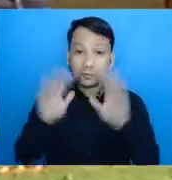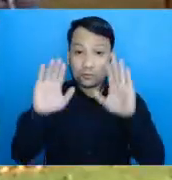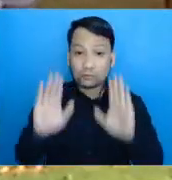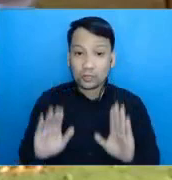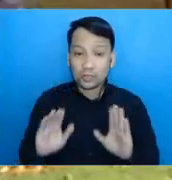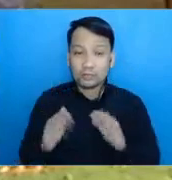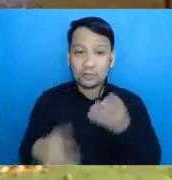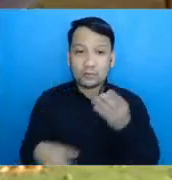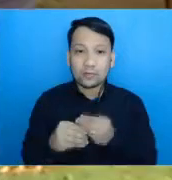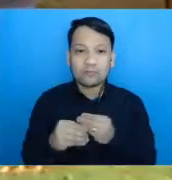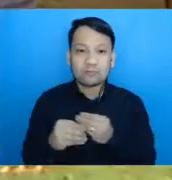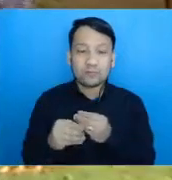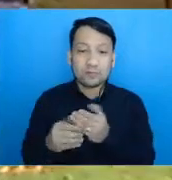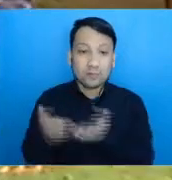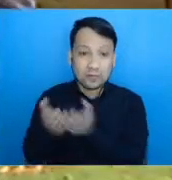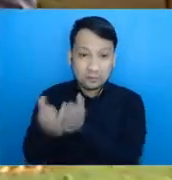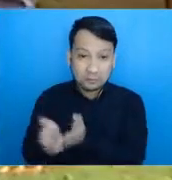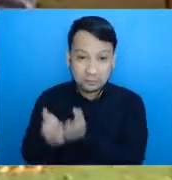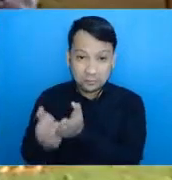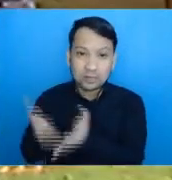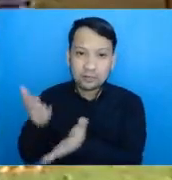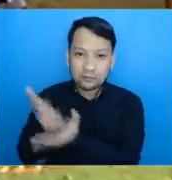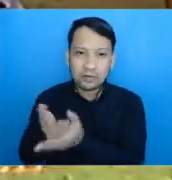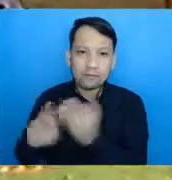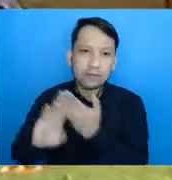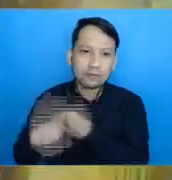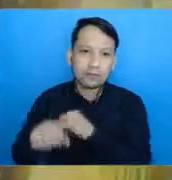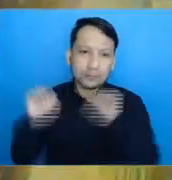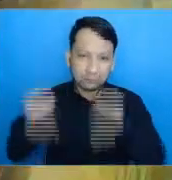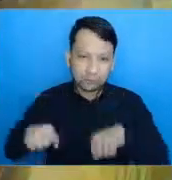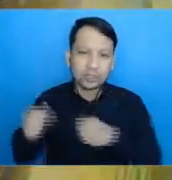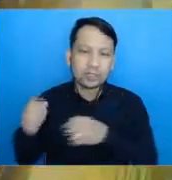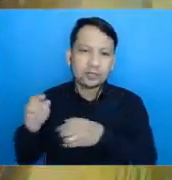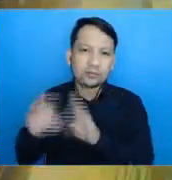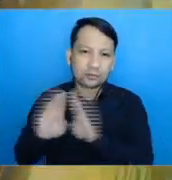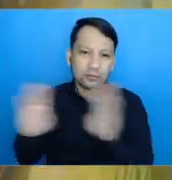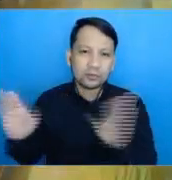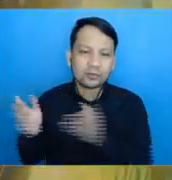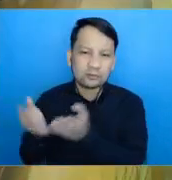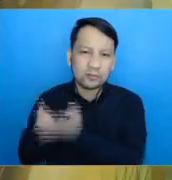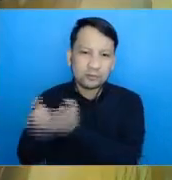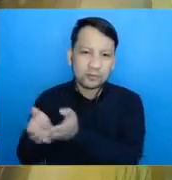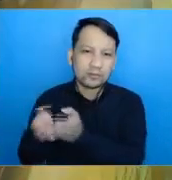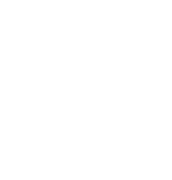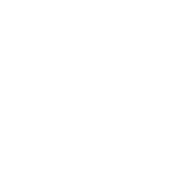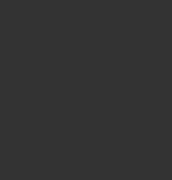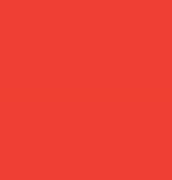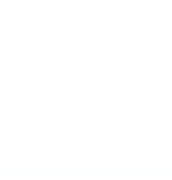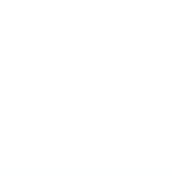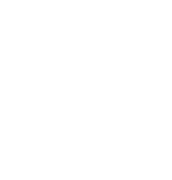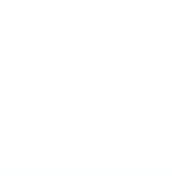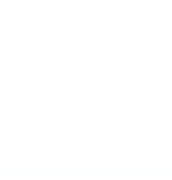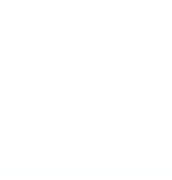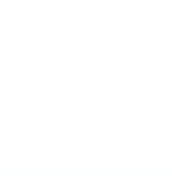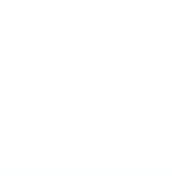na makakapagbalik operasyon ngayong araw. Marga. Maraming salamat, Romel Lopez.